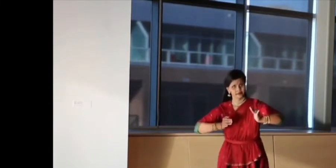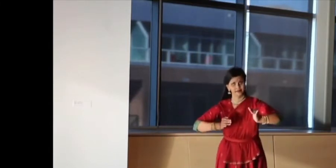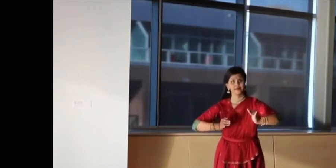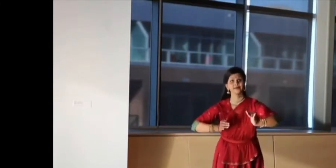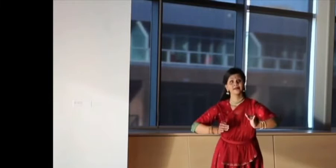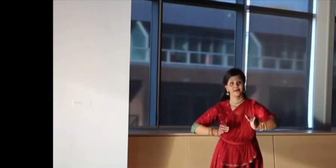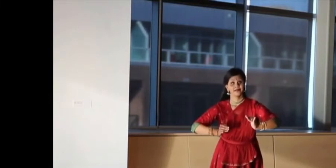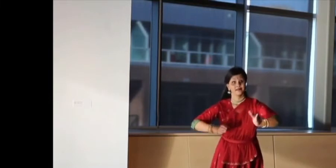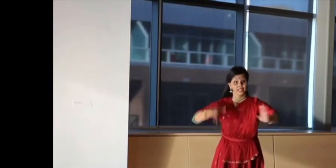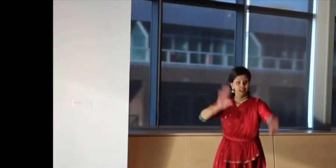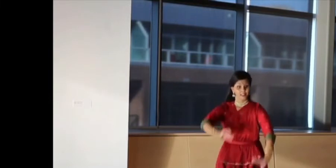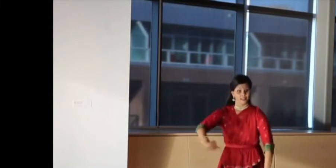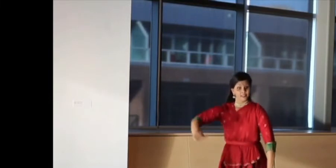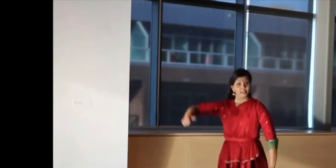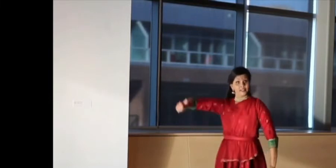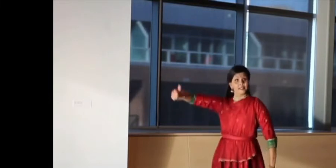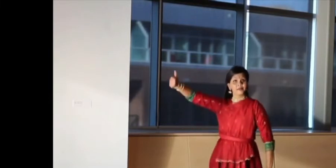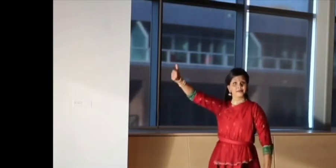गुरुकुलस्थायिने